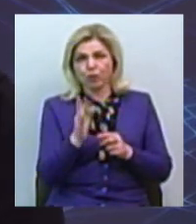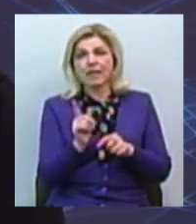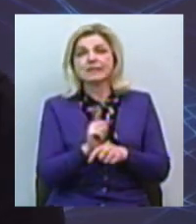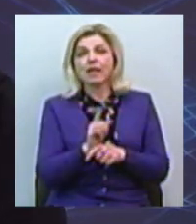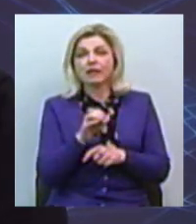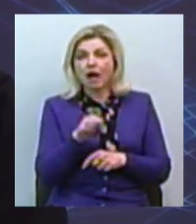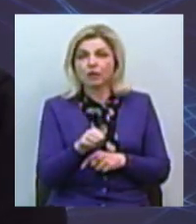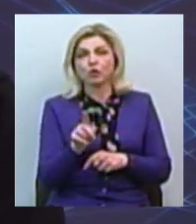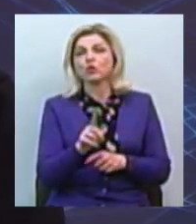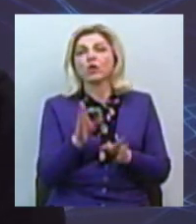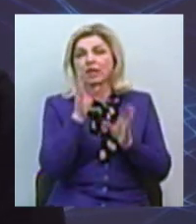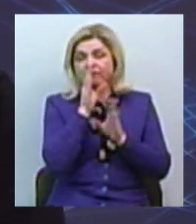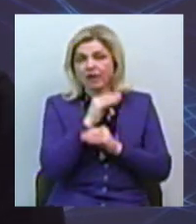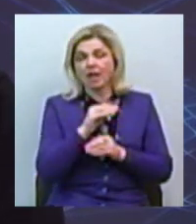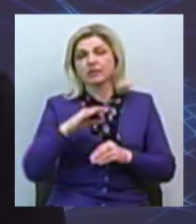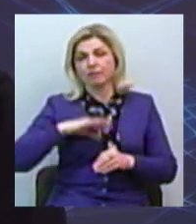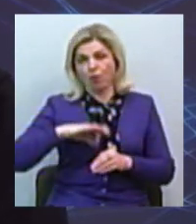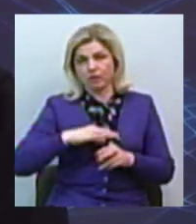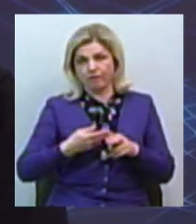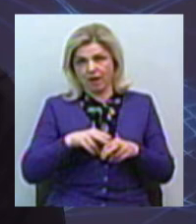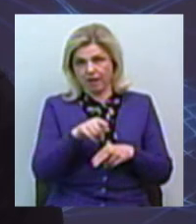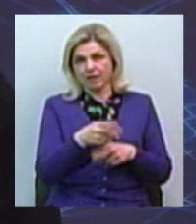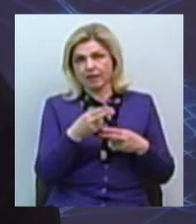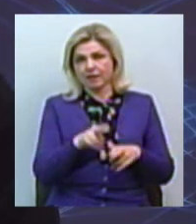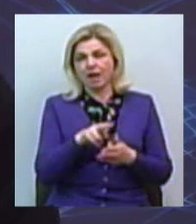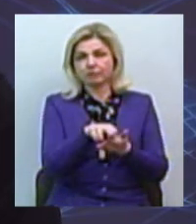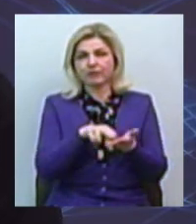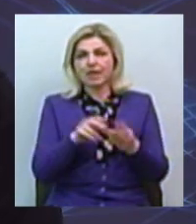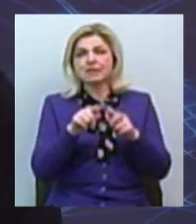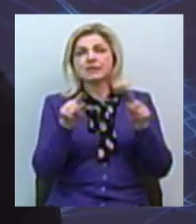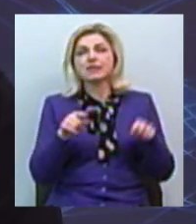який дозволяє використати цей прототип для сертифікації технологій.